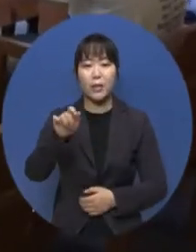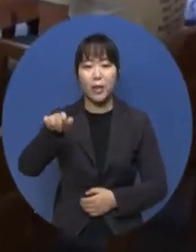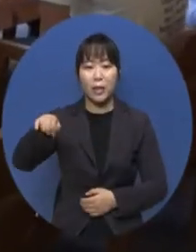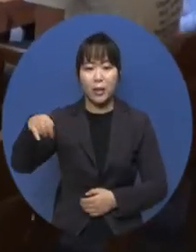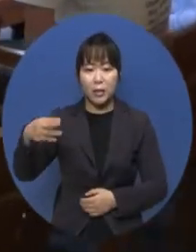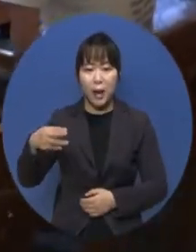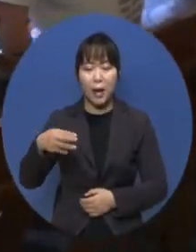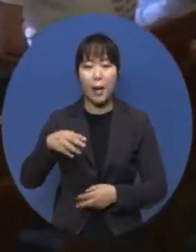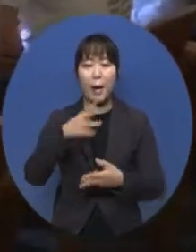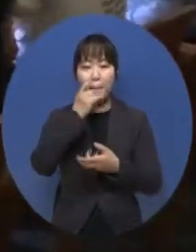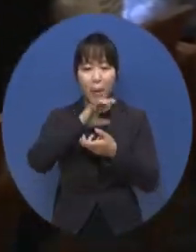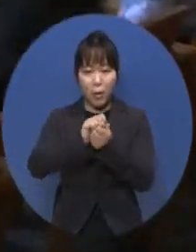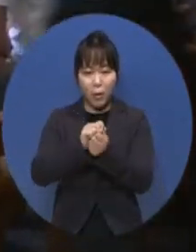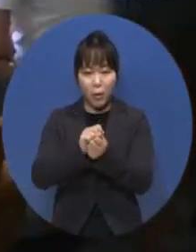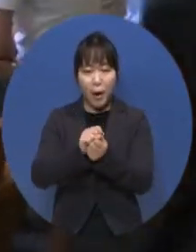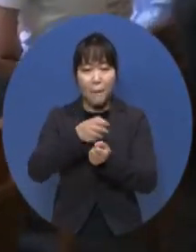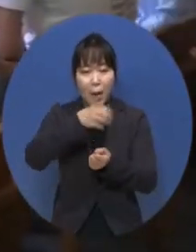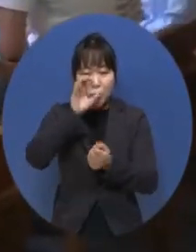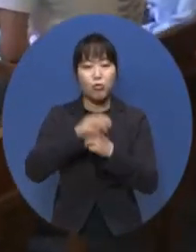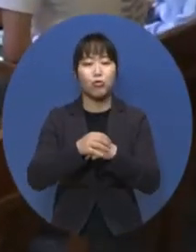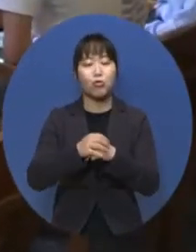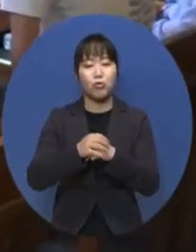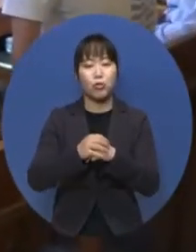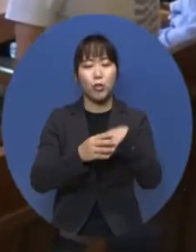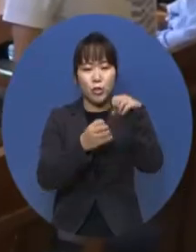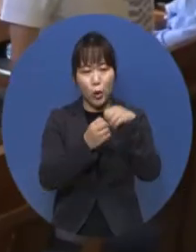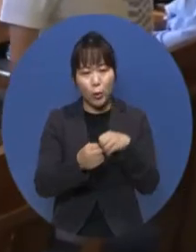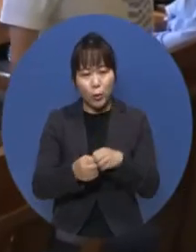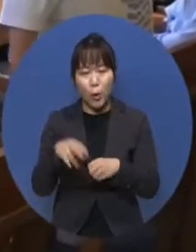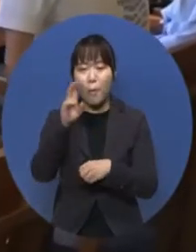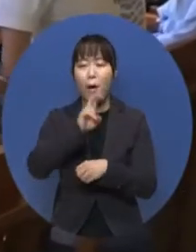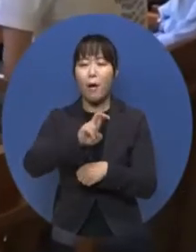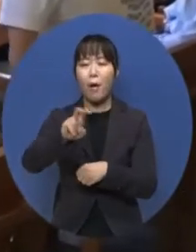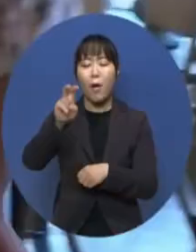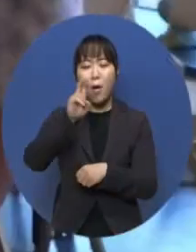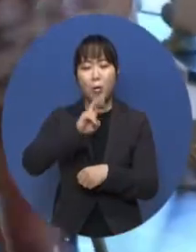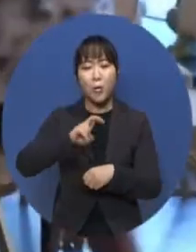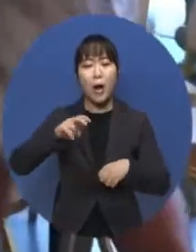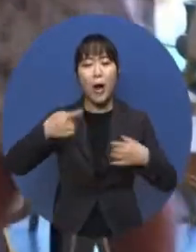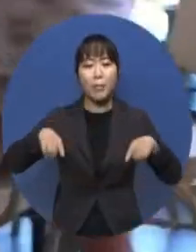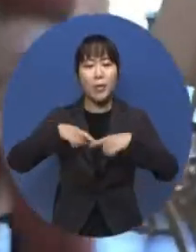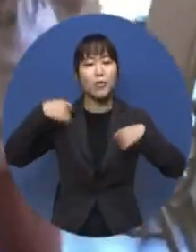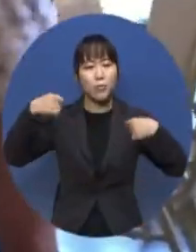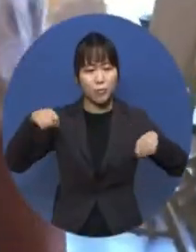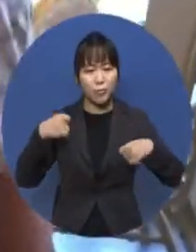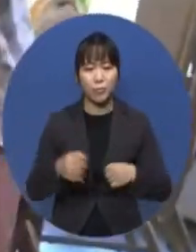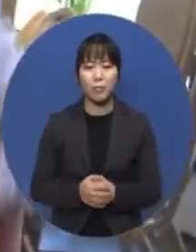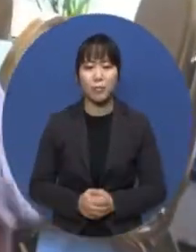마시며 국악인이 펼치는 전통민요 향연에 신명나게 춤을 추었습니다.